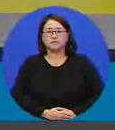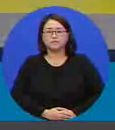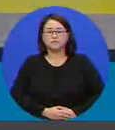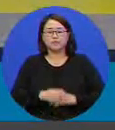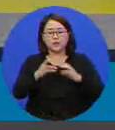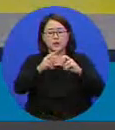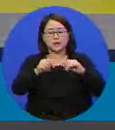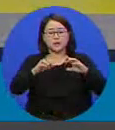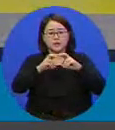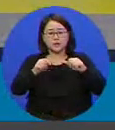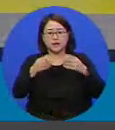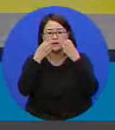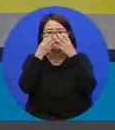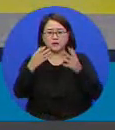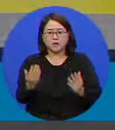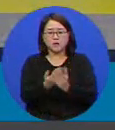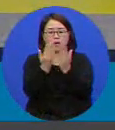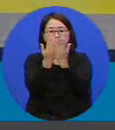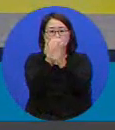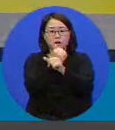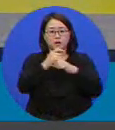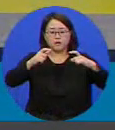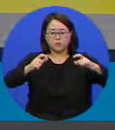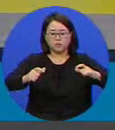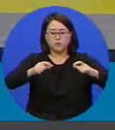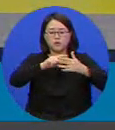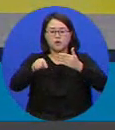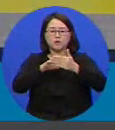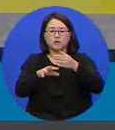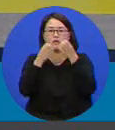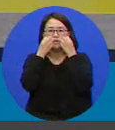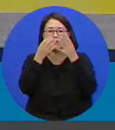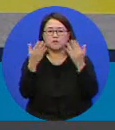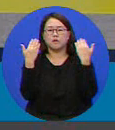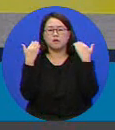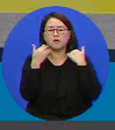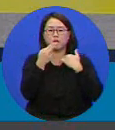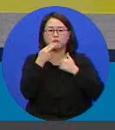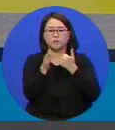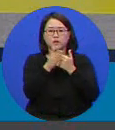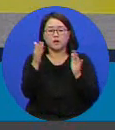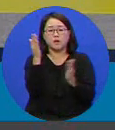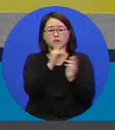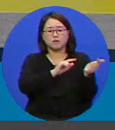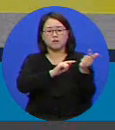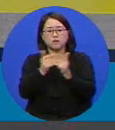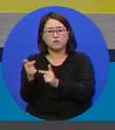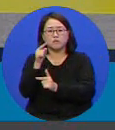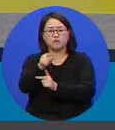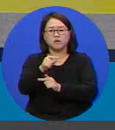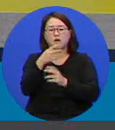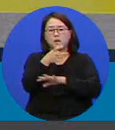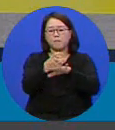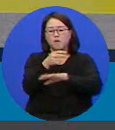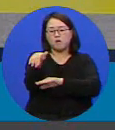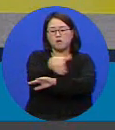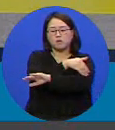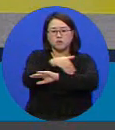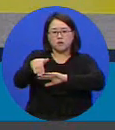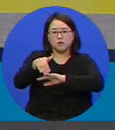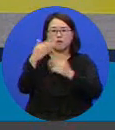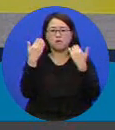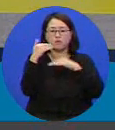택지 개발 내 신설학교가 없어서 학생들이 버스를 타고 등교해야 합니다. 먼저 왜 이런 일이 벌어졌는지 김철